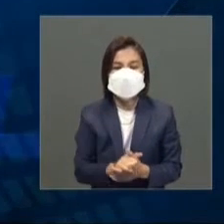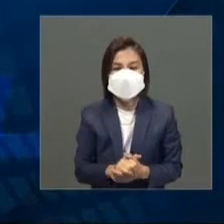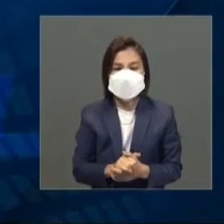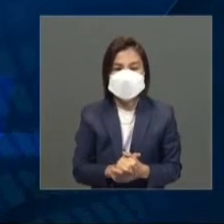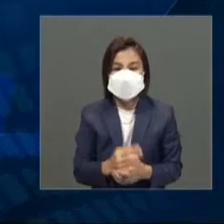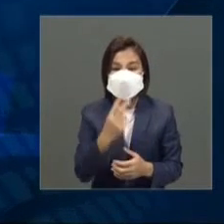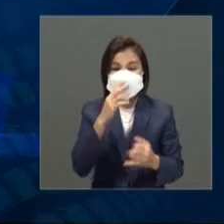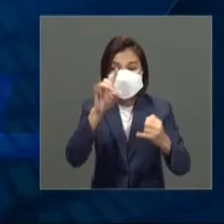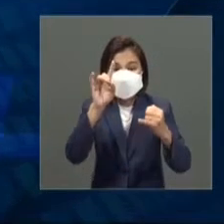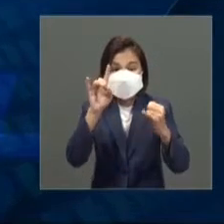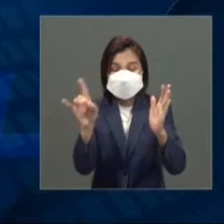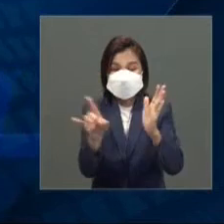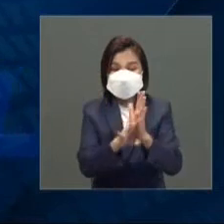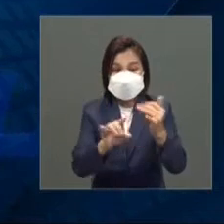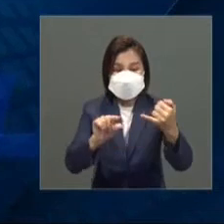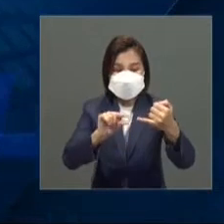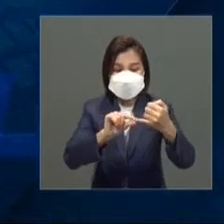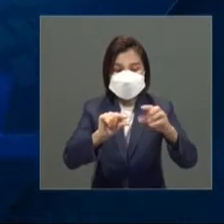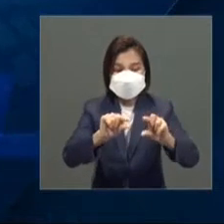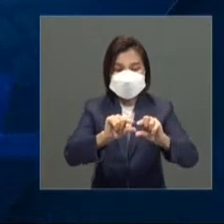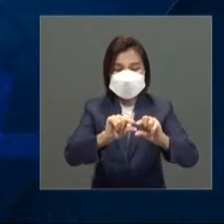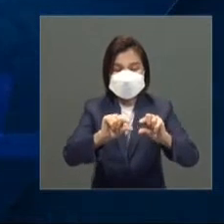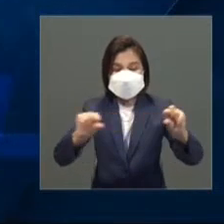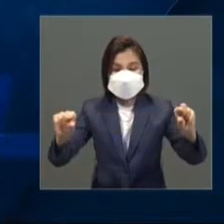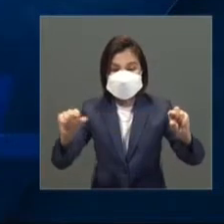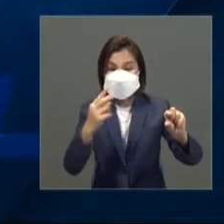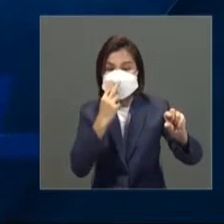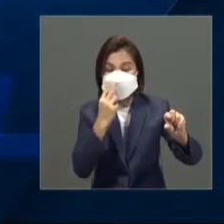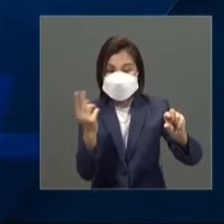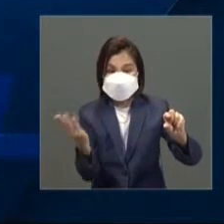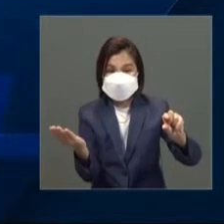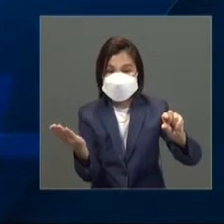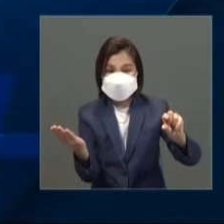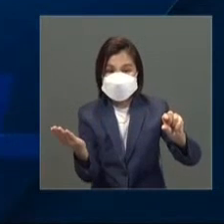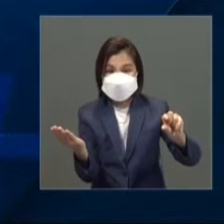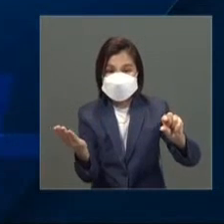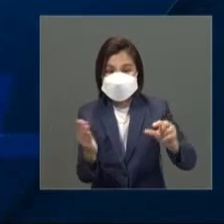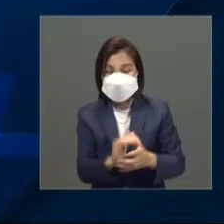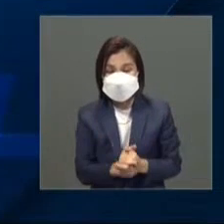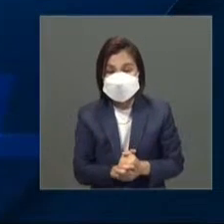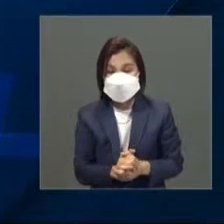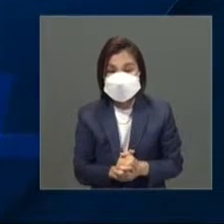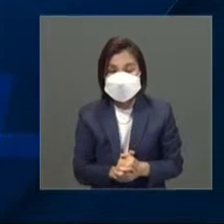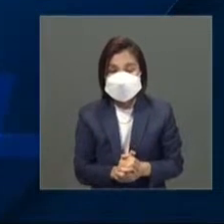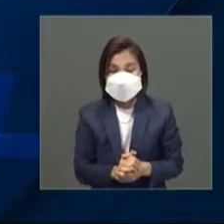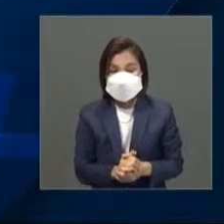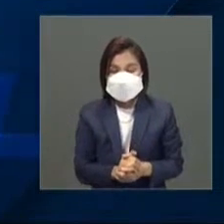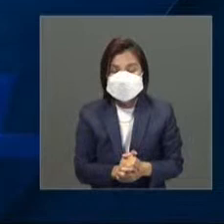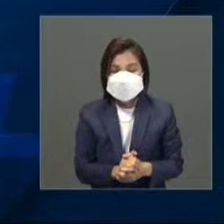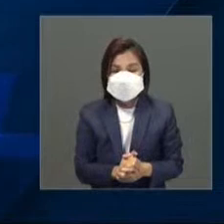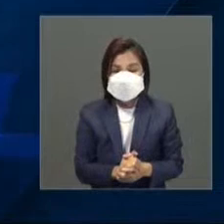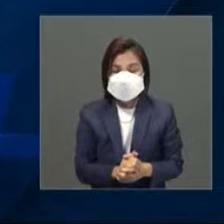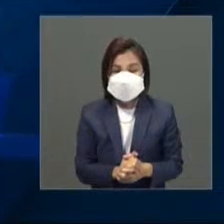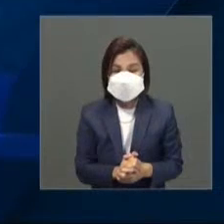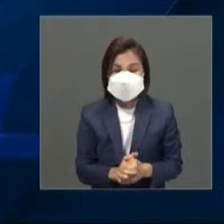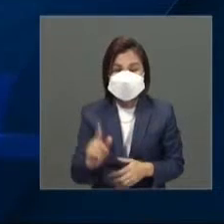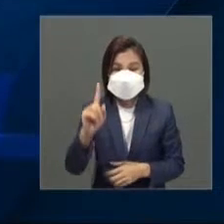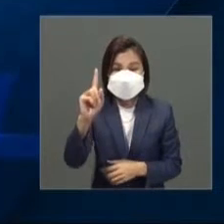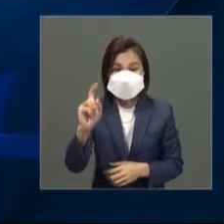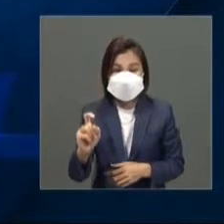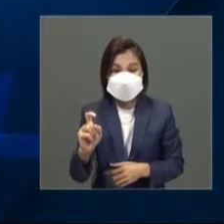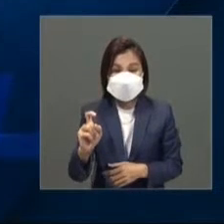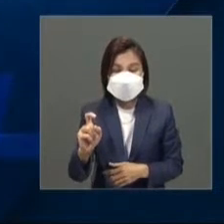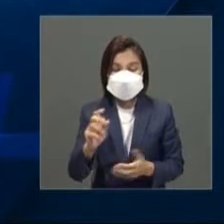กล่องสุดท้ายก็คือที่เราเห็นเนี่ยนะครับที่เราเห็นเนี่ยว่าเสียชีวิตเนี่ย